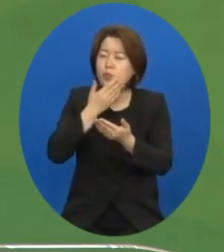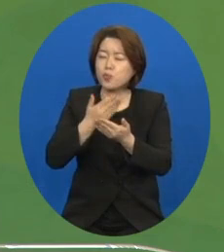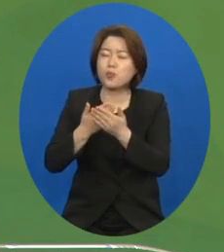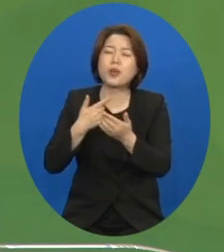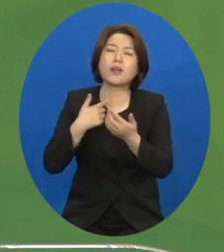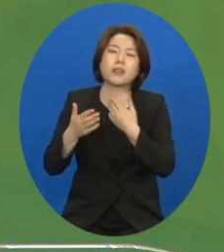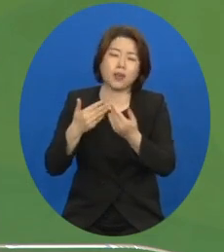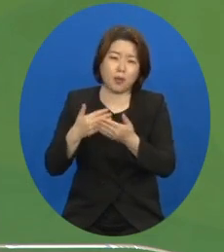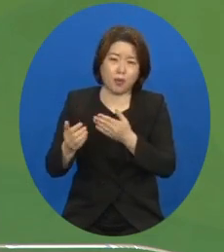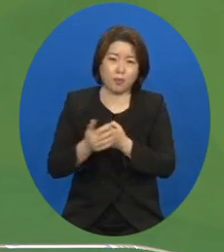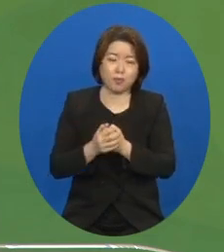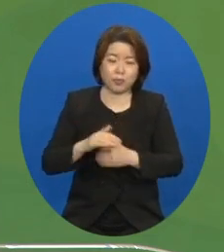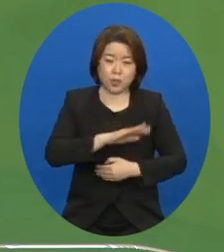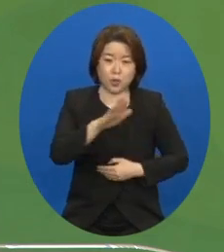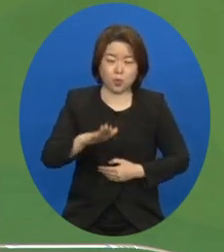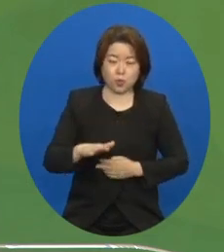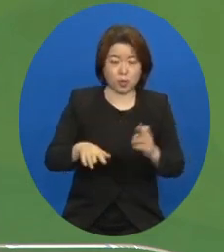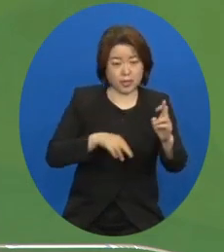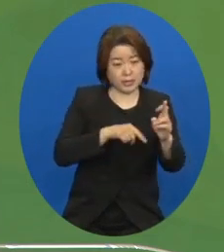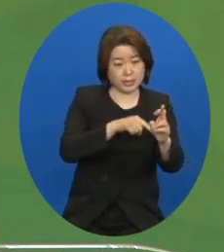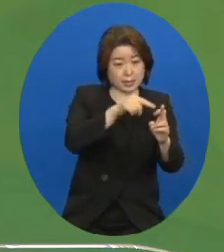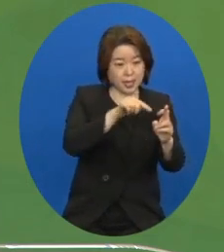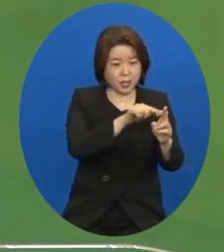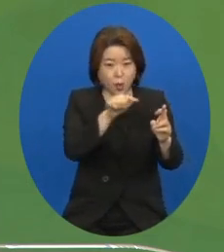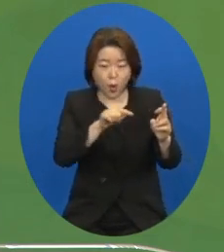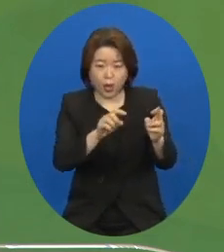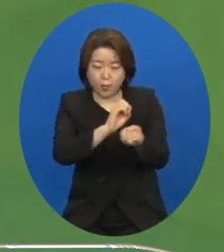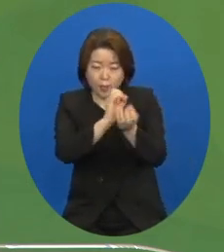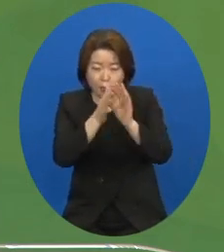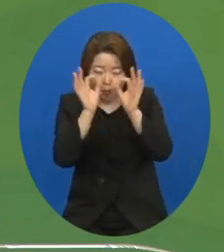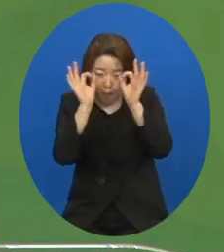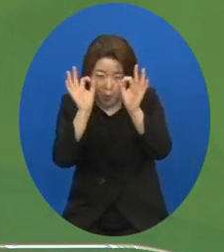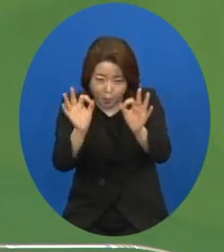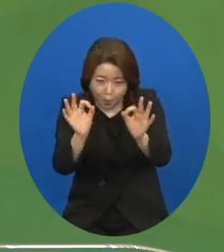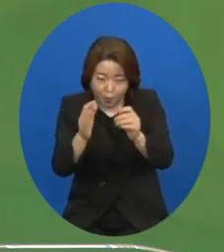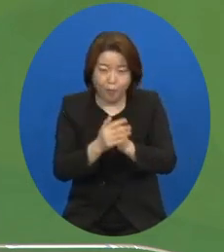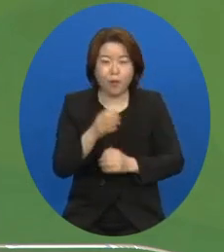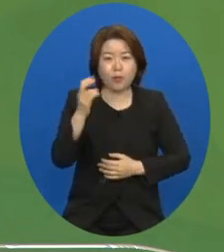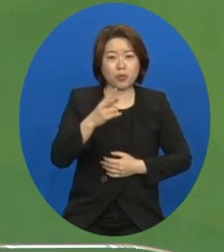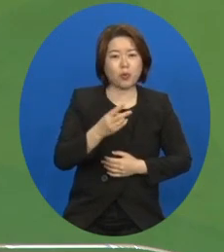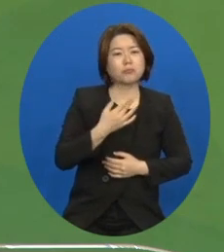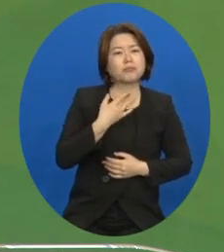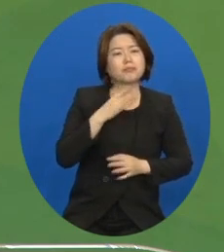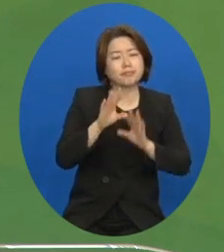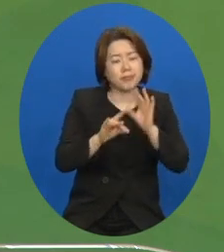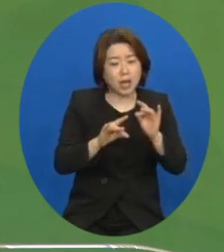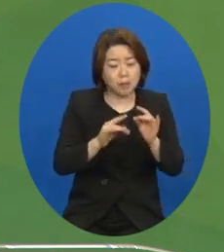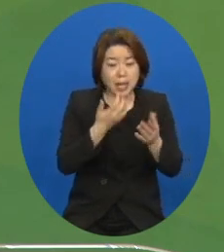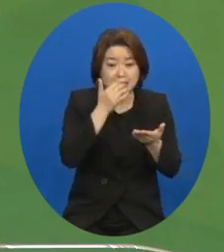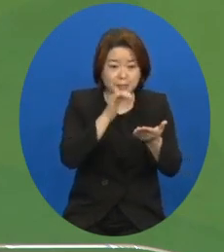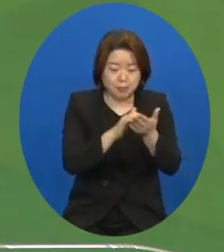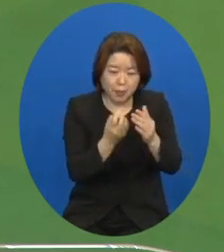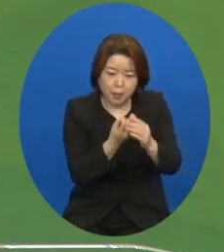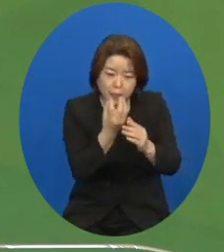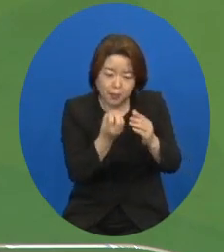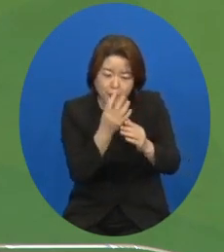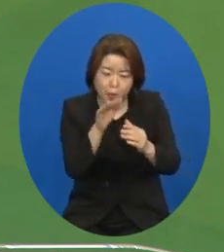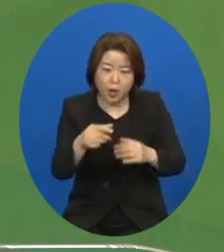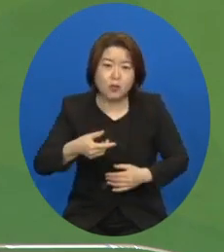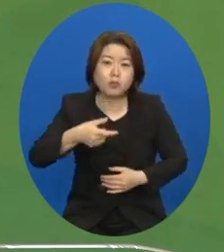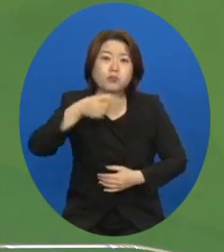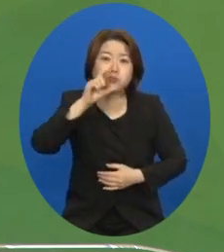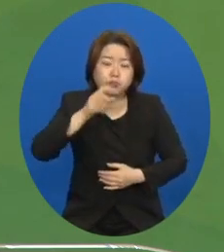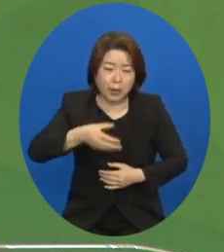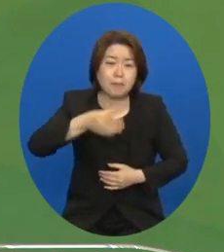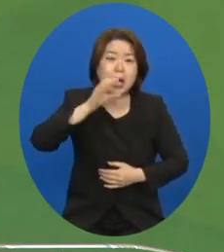경험이었습니다. 우리는 산등성이에 피인 야생화를 보면서 목마르면 바위 틈에서 솟아나는 샘물을